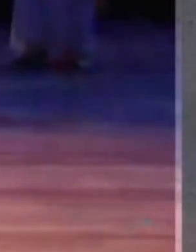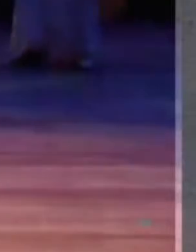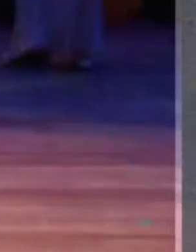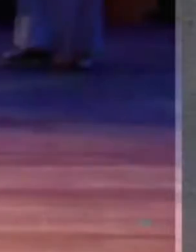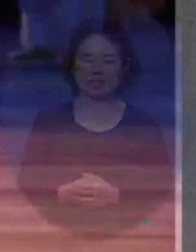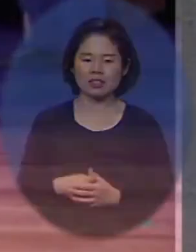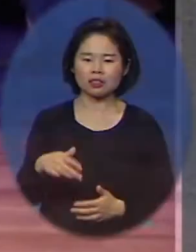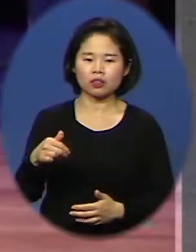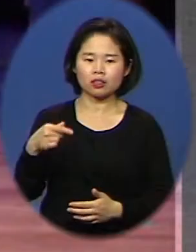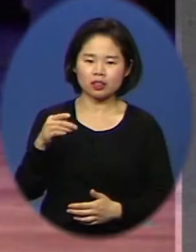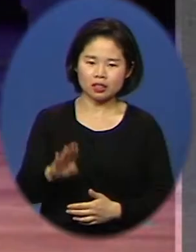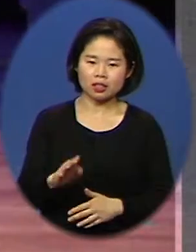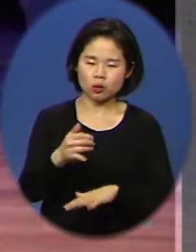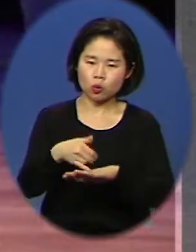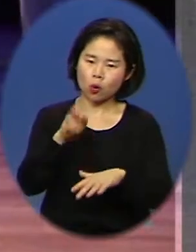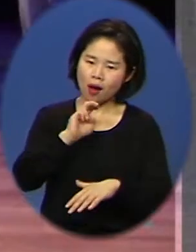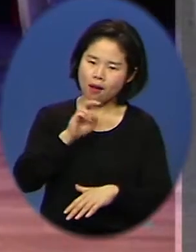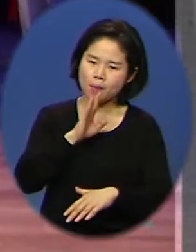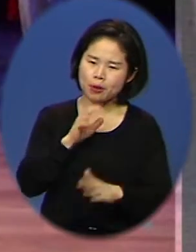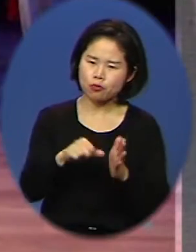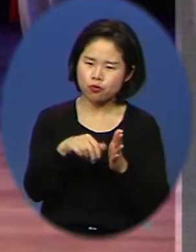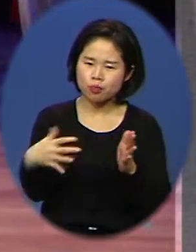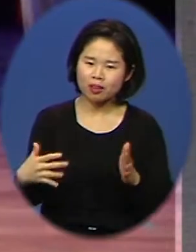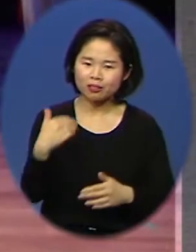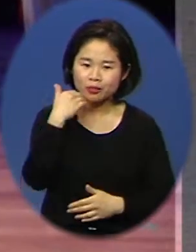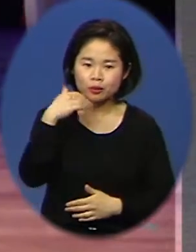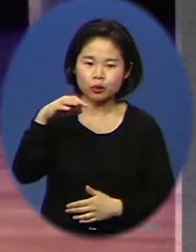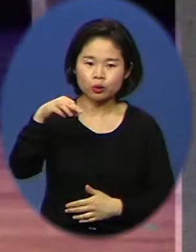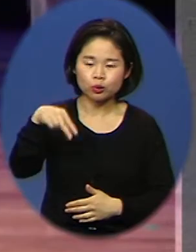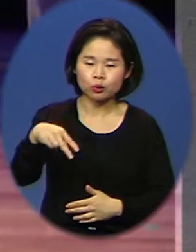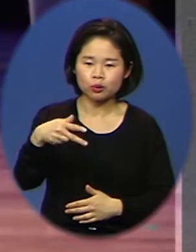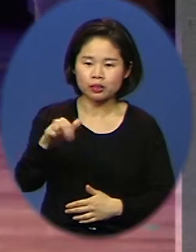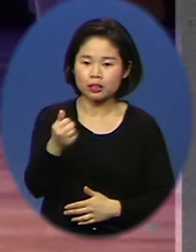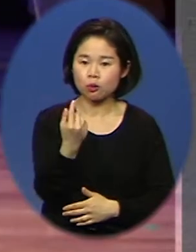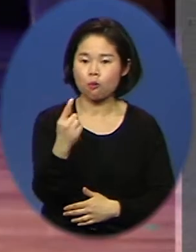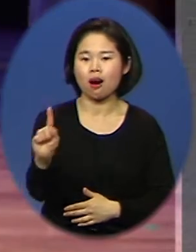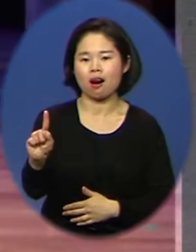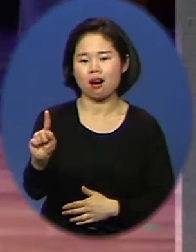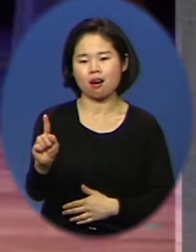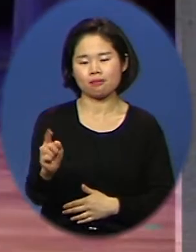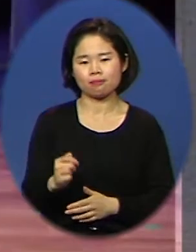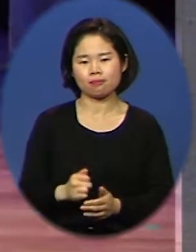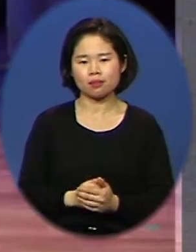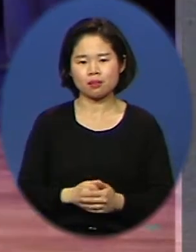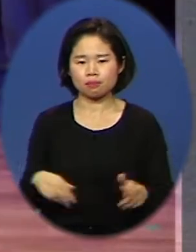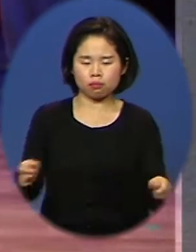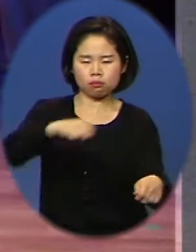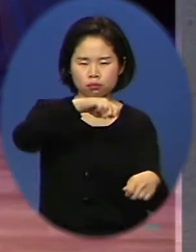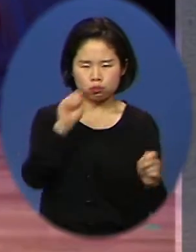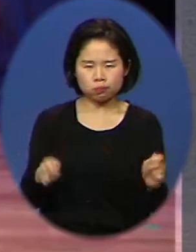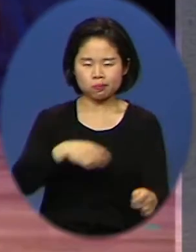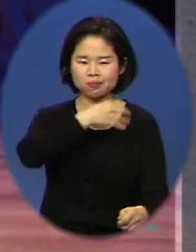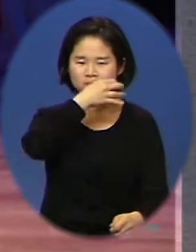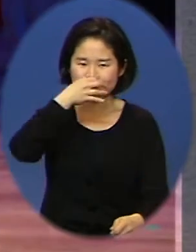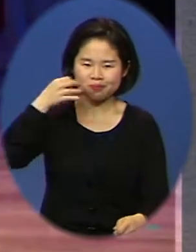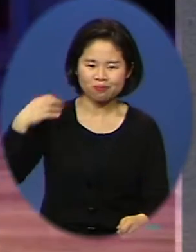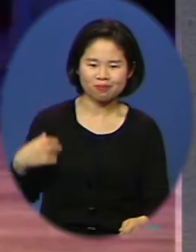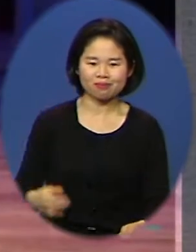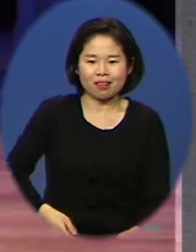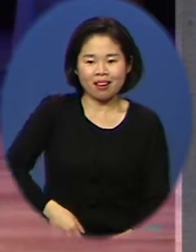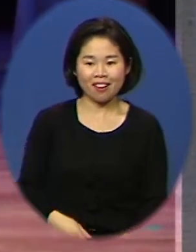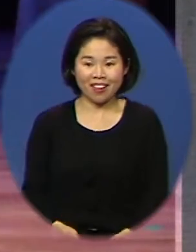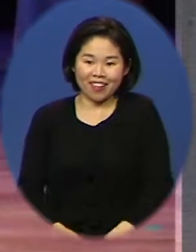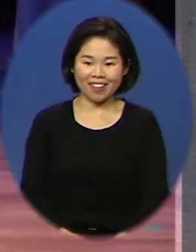정읍 농악에서 빼놓을 수 없는 분, 바로 유지화 명인입니다. 화려하고 신명나는 장단, 어깨를